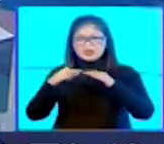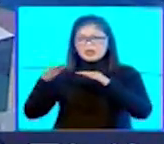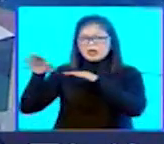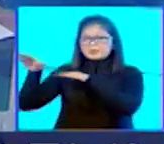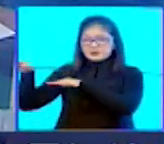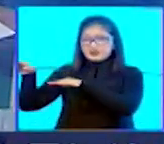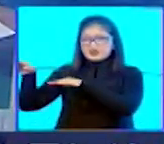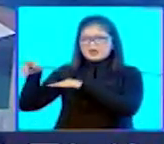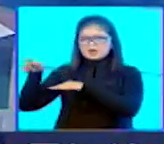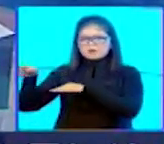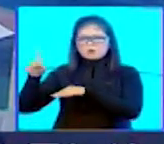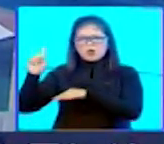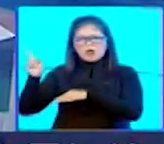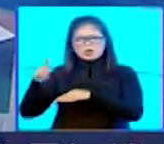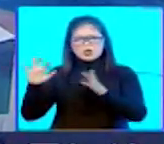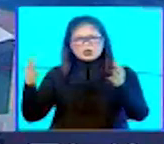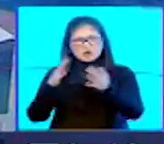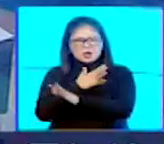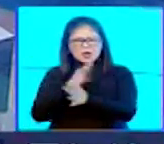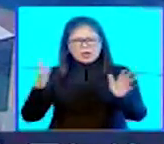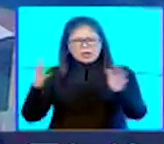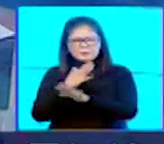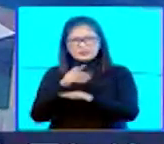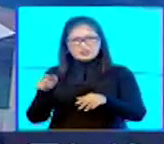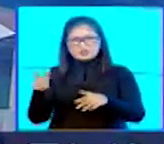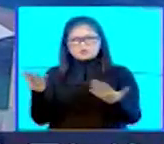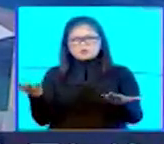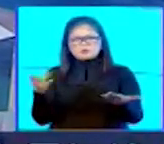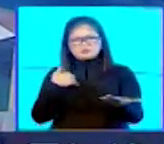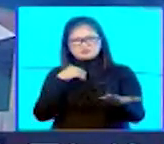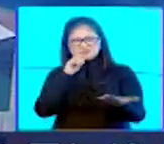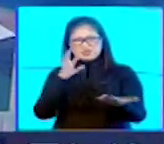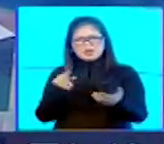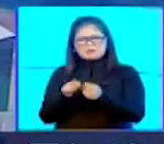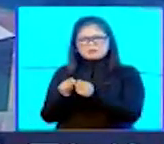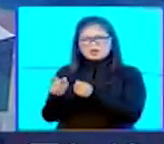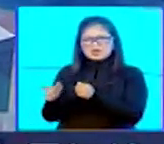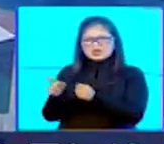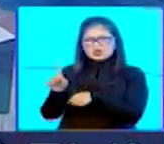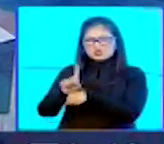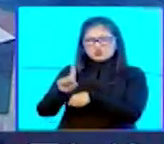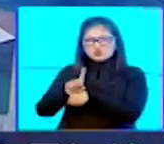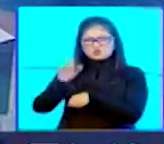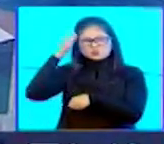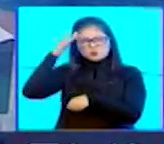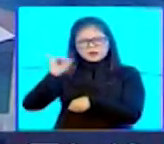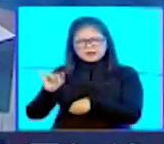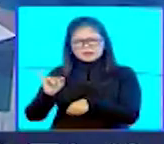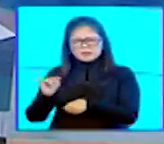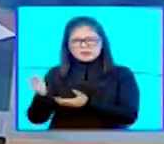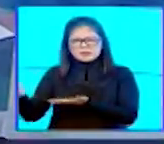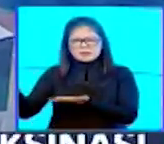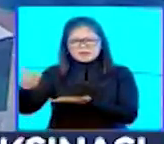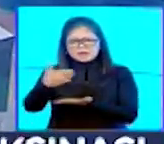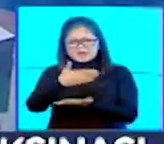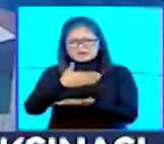dijual bahkan jauh di bawah harga pasaran. Para pedagang ini mengaku kesulitan untuk bayar biaya sewa kios. Nah, adakah insentif, Pak, terkait biaya sewa yang diberikan